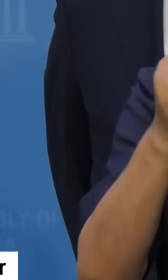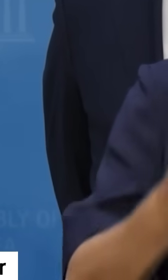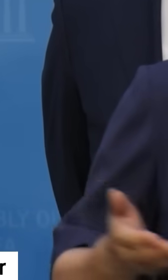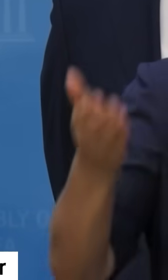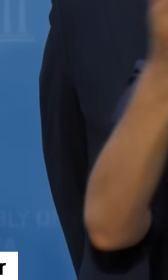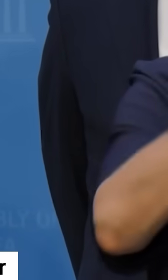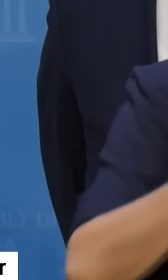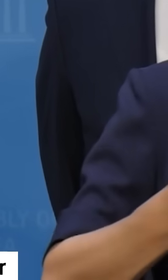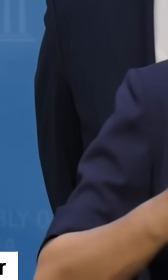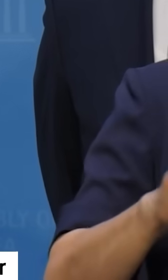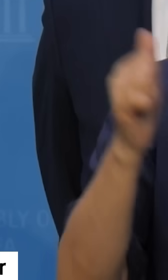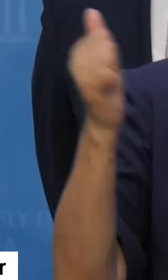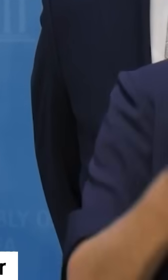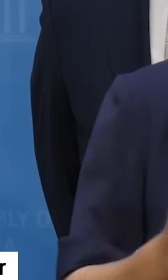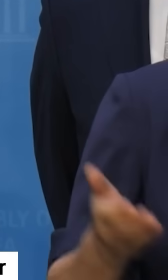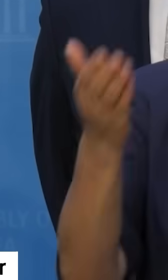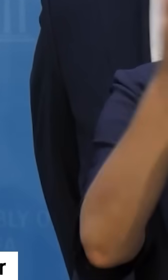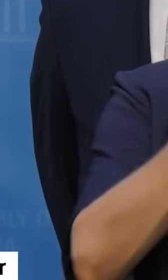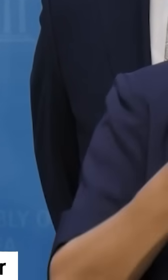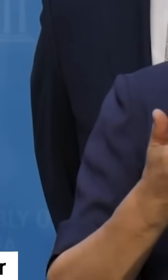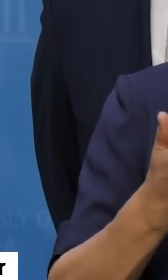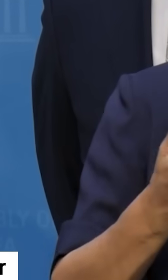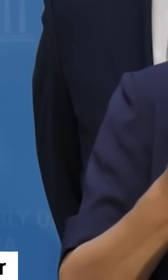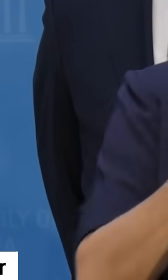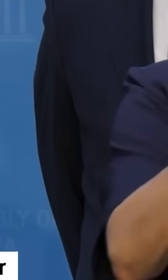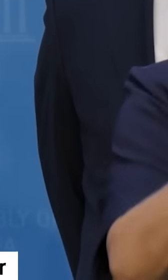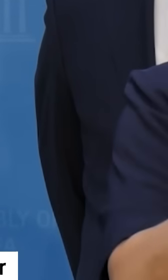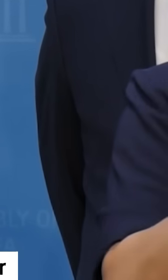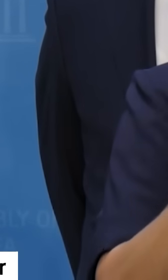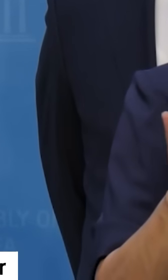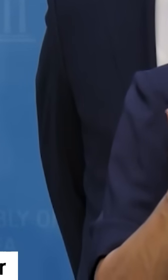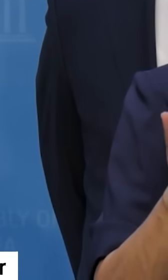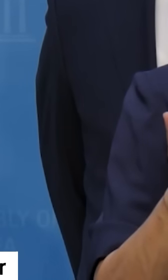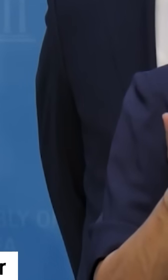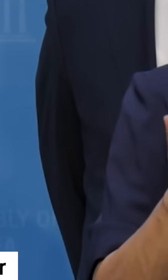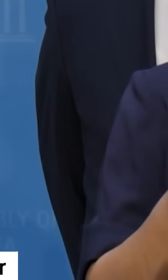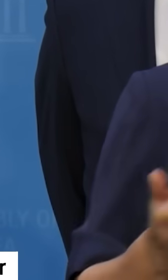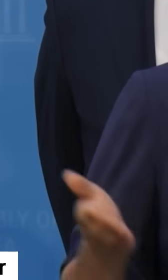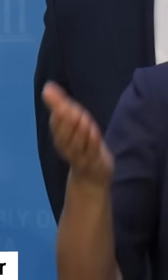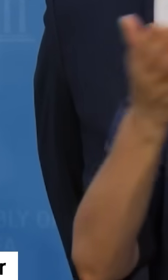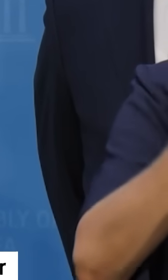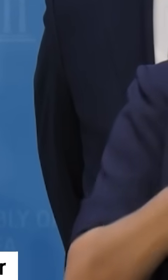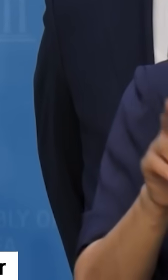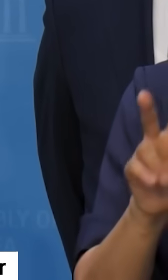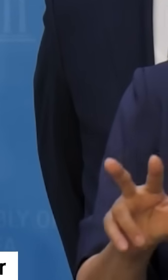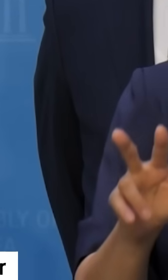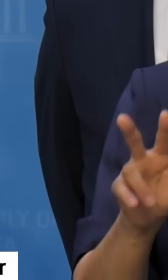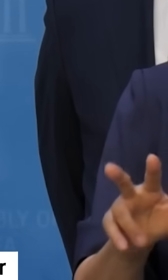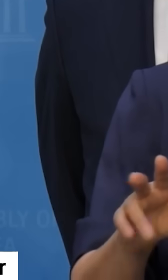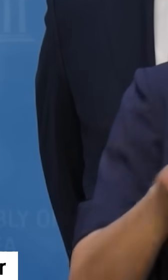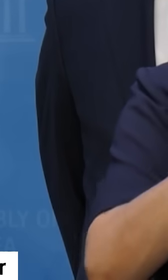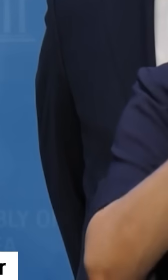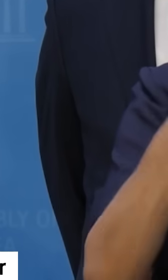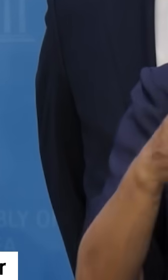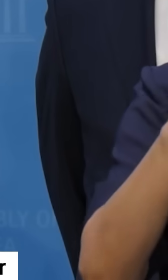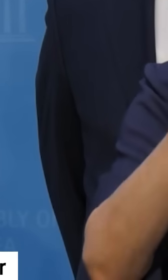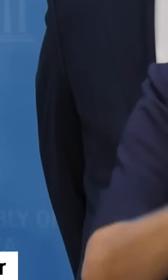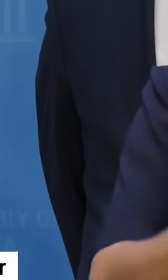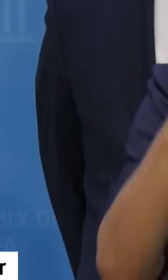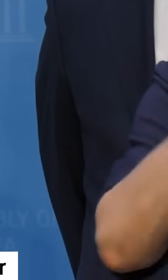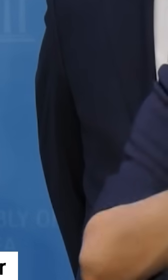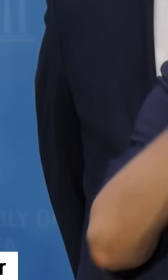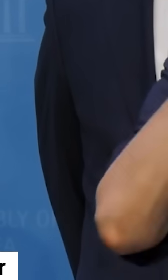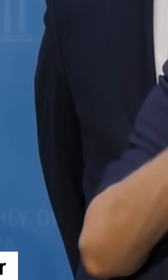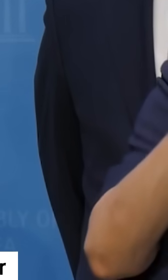여러분, 국회의원 여러분, 소상공인 상인 여러분들은 지금 코로나보다 더욱